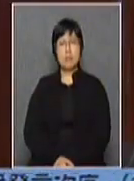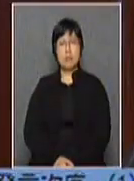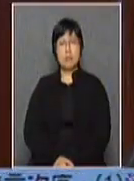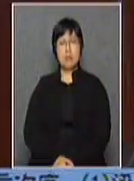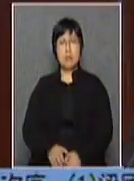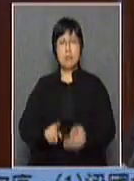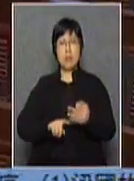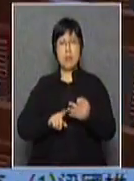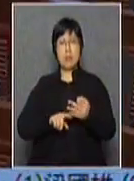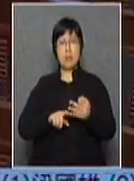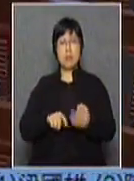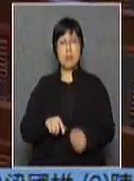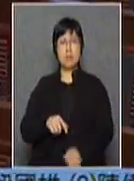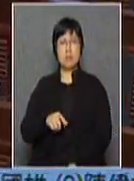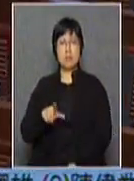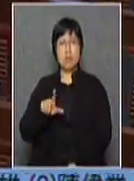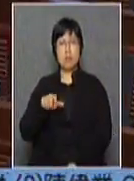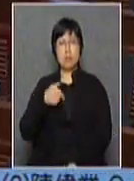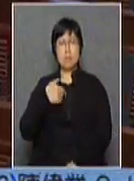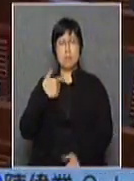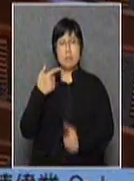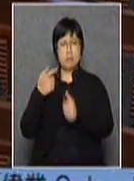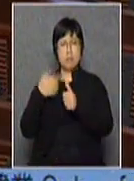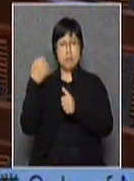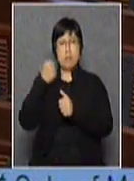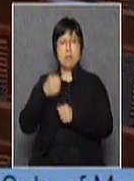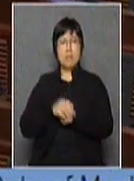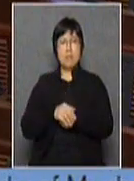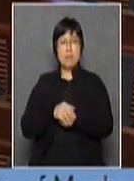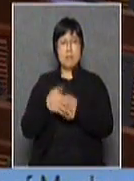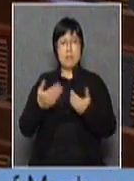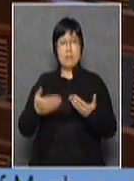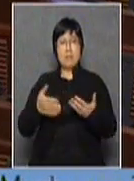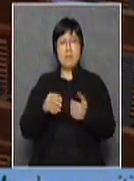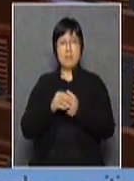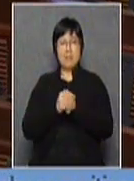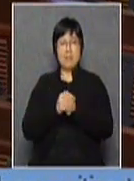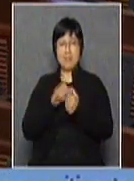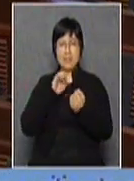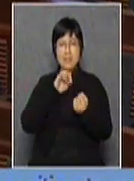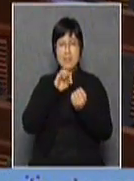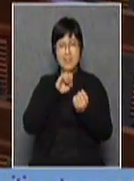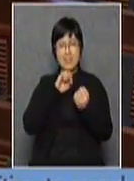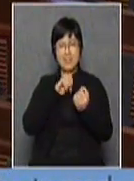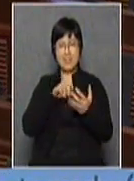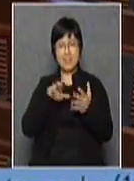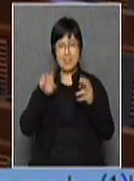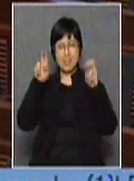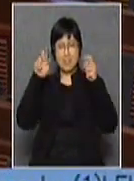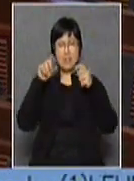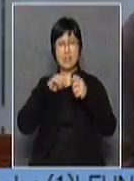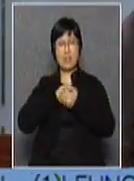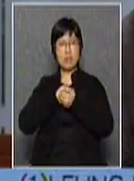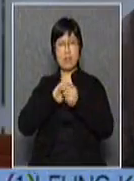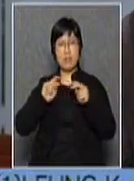梁國雄議員。 主席，即係我哋今日喺度討論呢個大嶼山嘅發